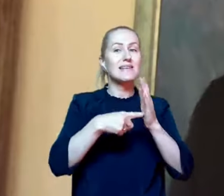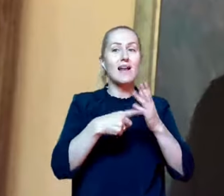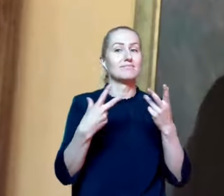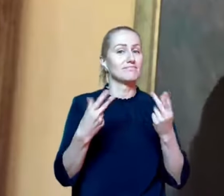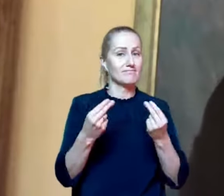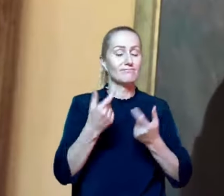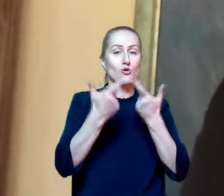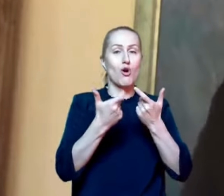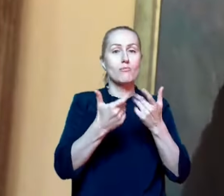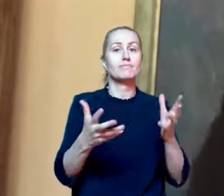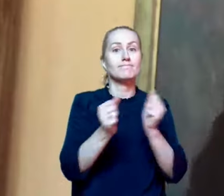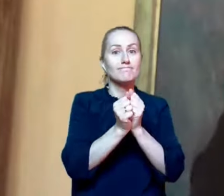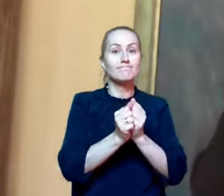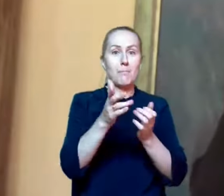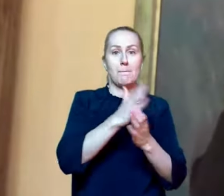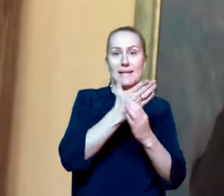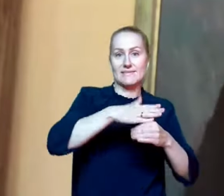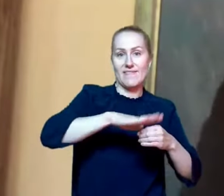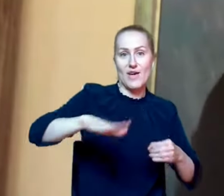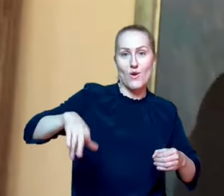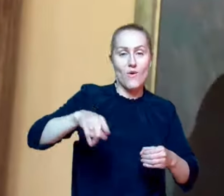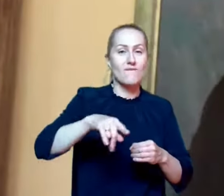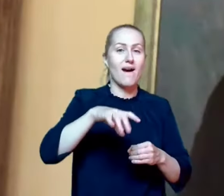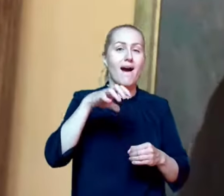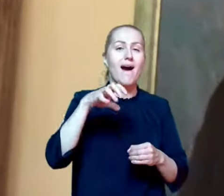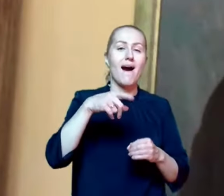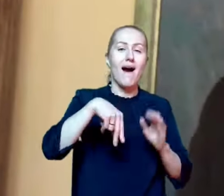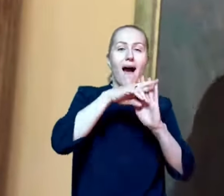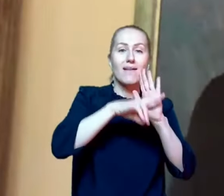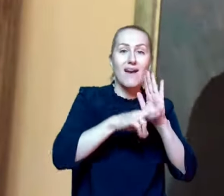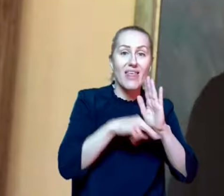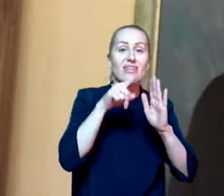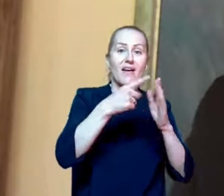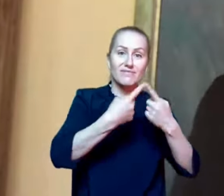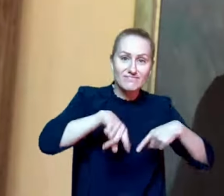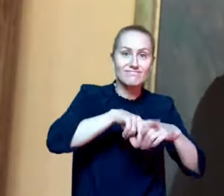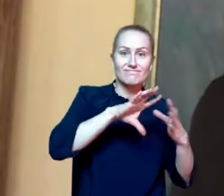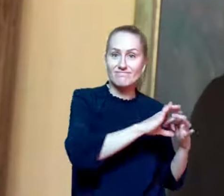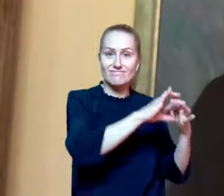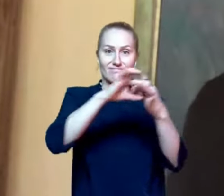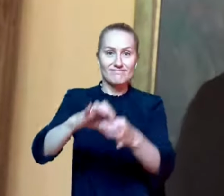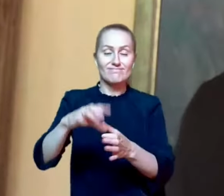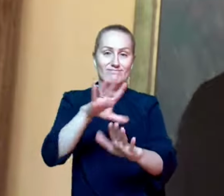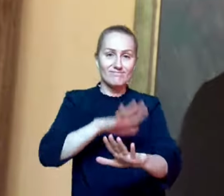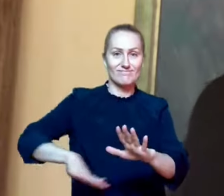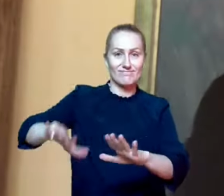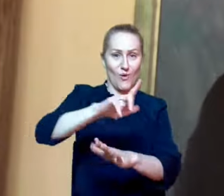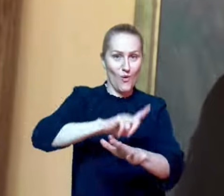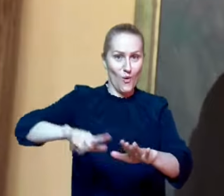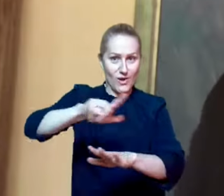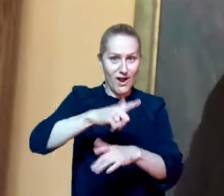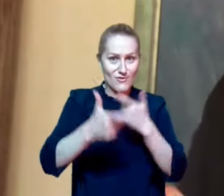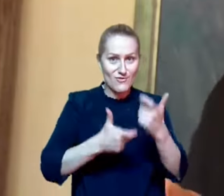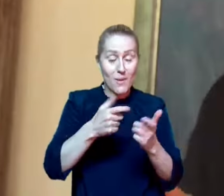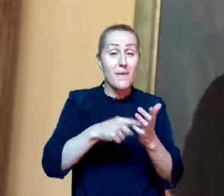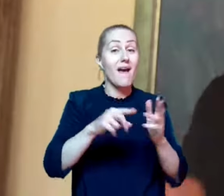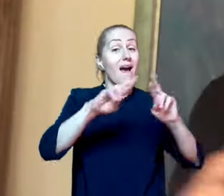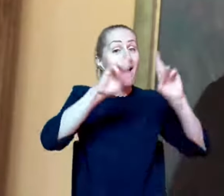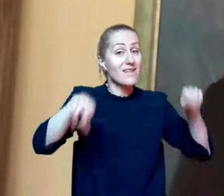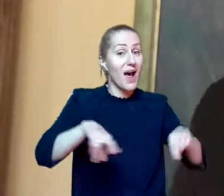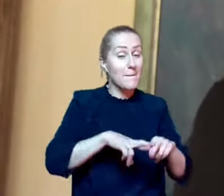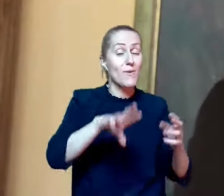wypracowanie międzynarodowej agendy, która mogłaby być później wdrażana na poziomie lokalnym. A więc raport